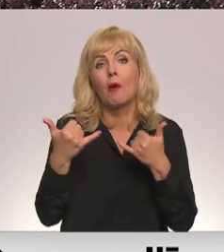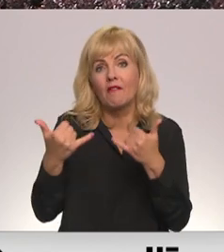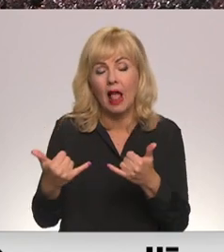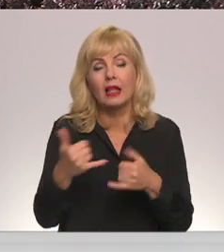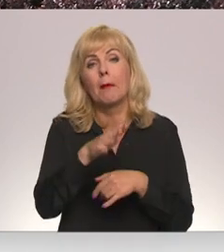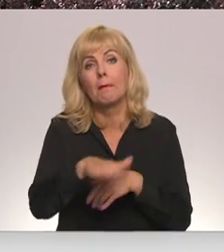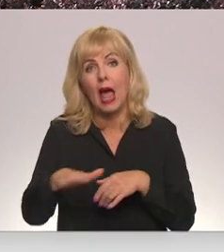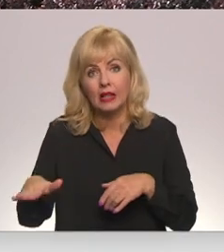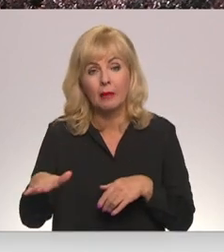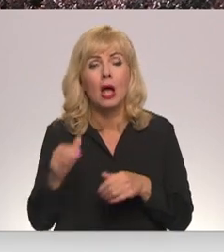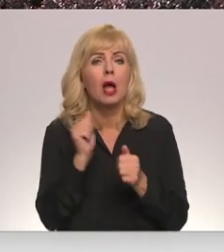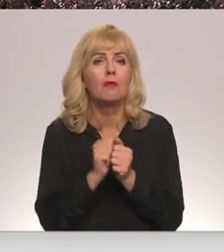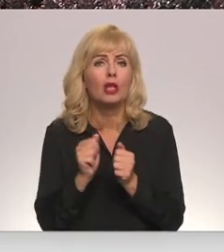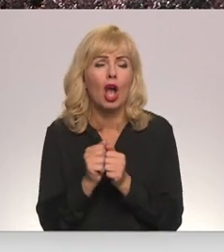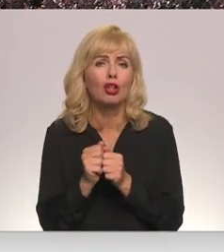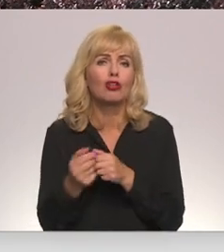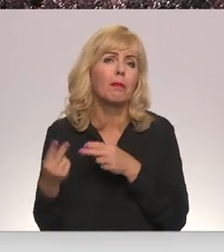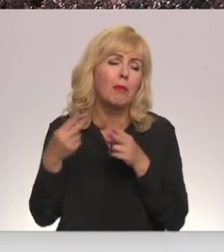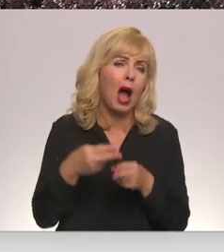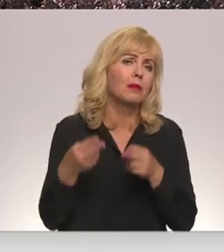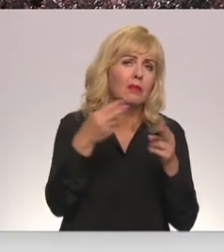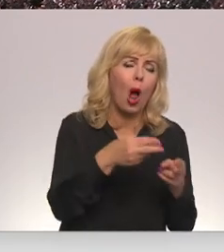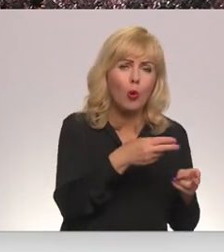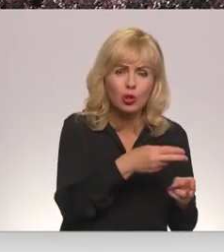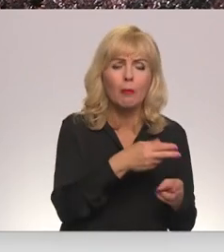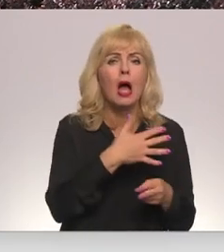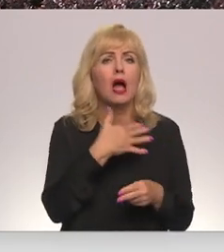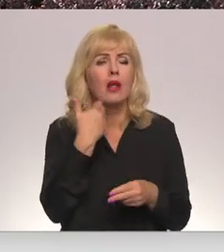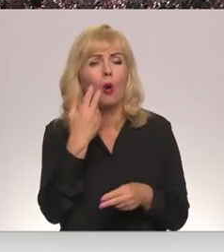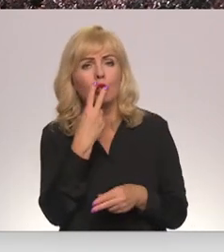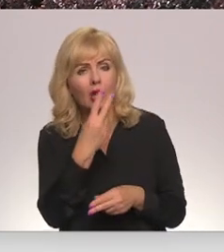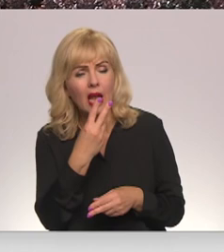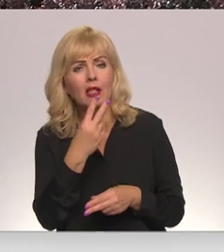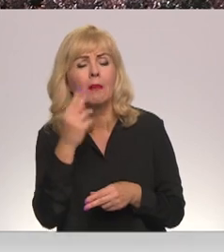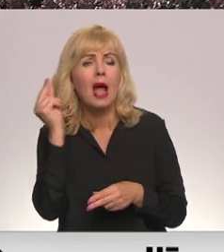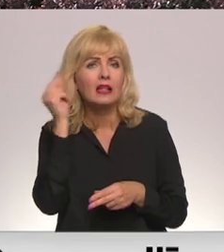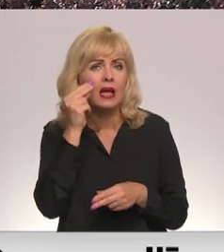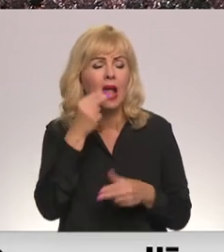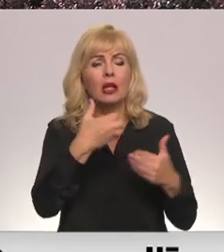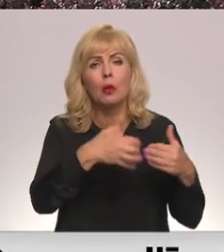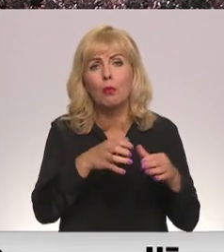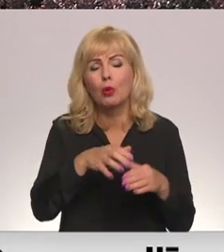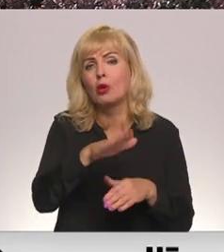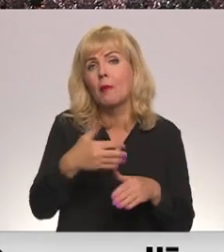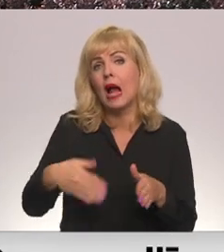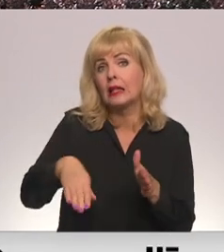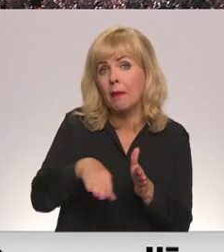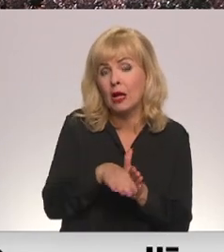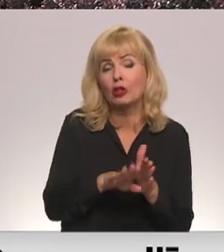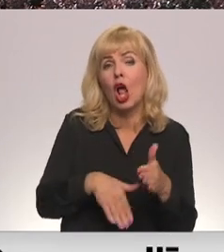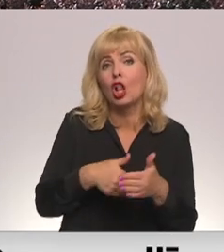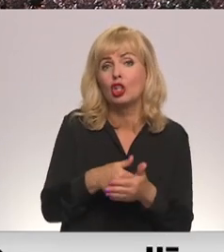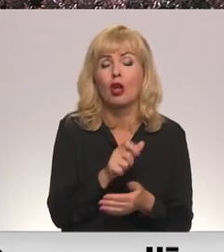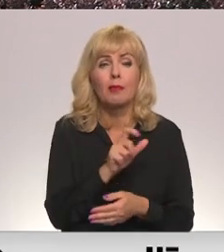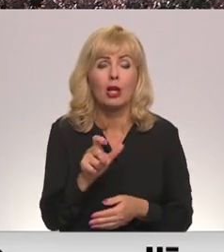Mēs ļoti bieži pārbraucām un daudz ko redzējām. Mums bija ļoti daudz treniņu un pulciņu, kur bērniem piedalīties. Man līdz šim